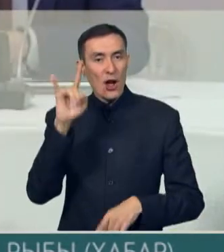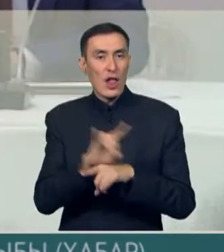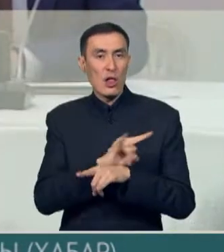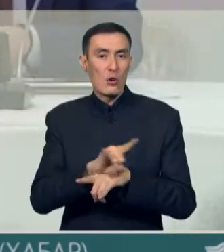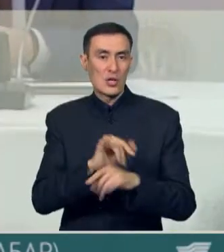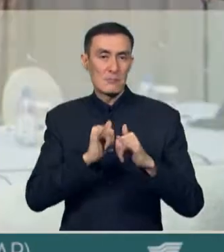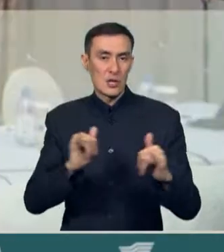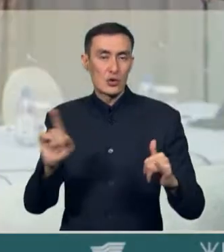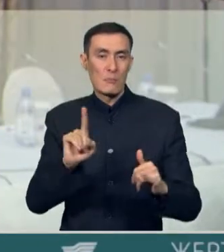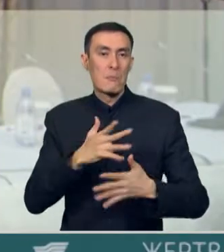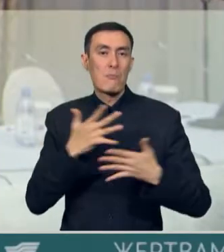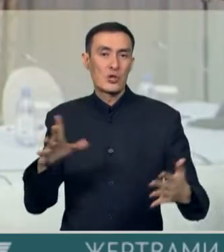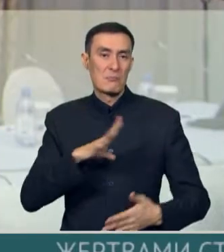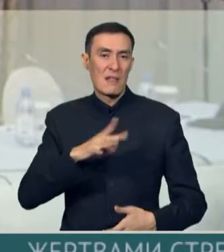внимания.